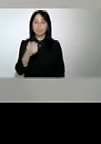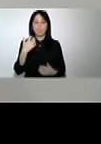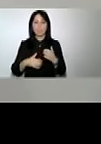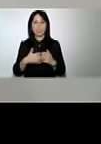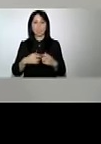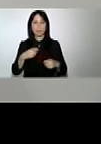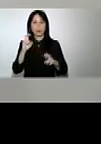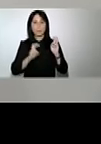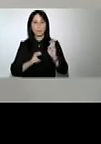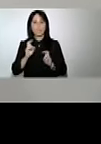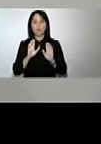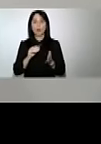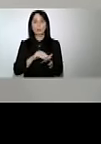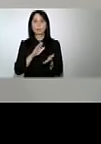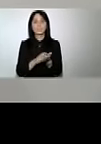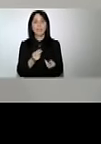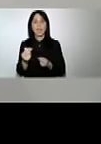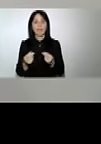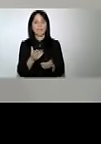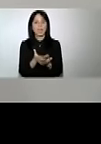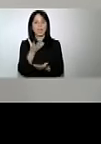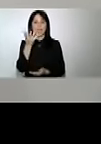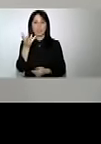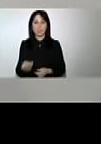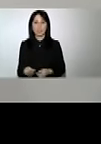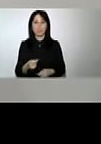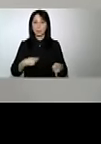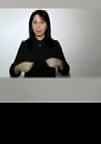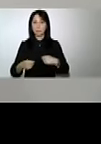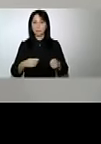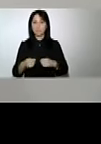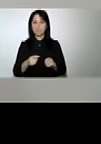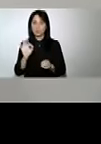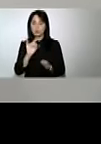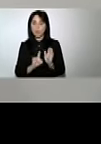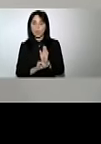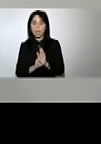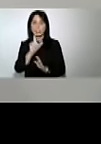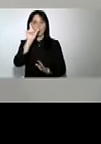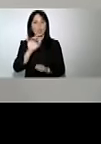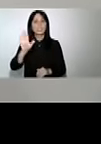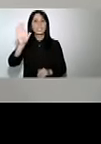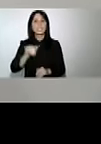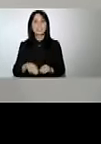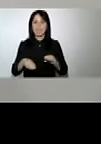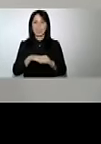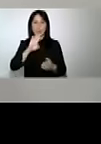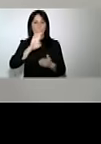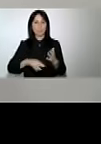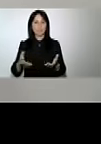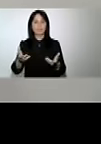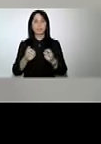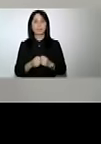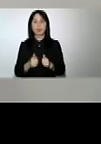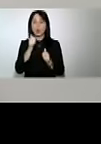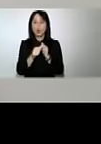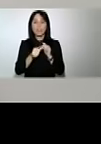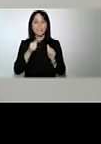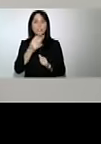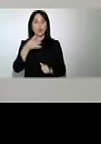წვრილი და საშუალო მეწარმე მხოლოდ ფიქსირებულ გადასახადს გადაიხდის. ბიზნესის ნულიდან ასაწყობა ადამიანის სესს გირაოს გარეშე